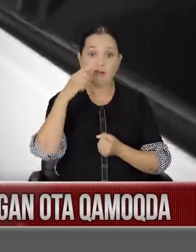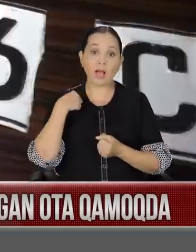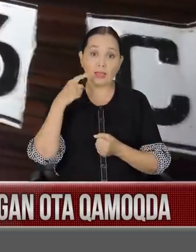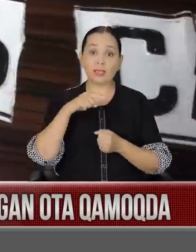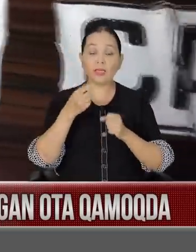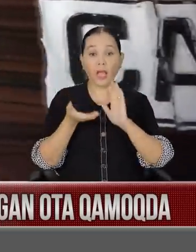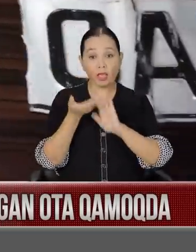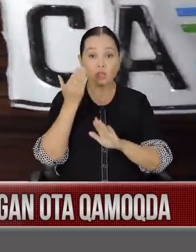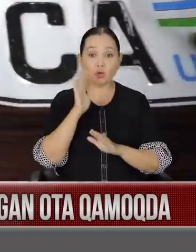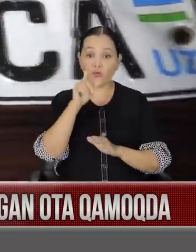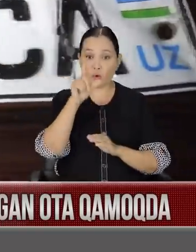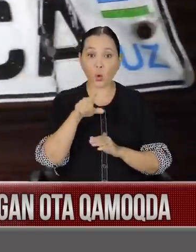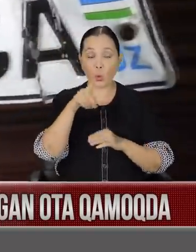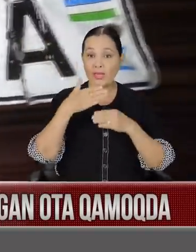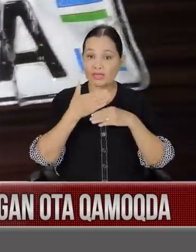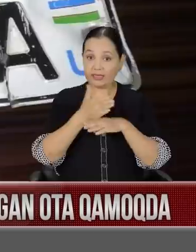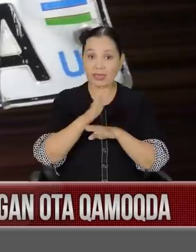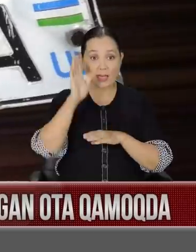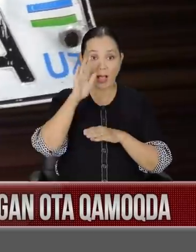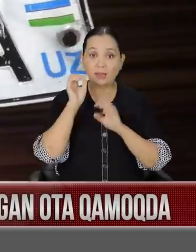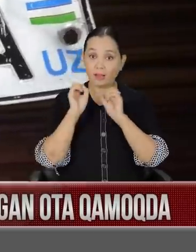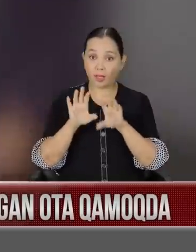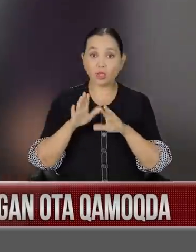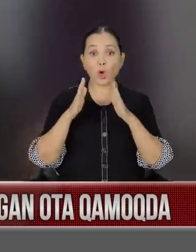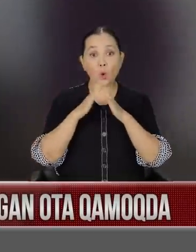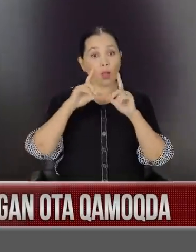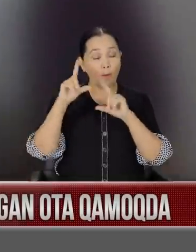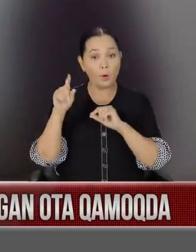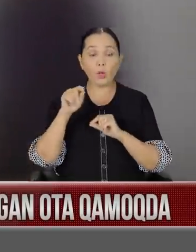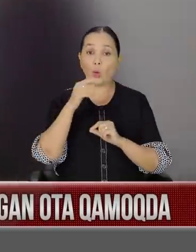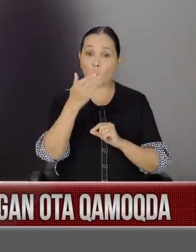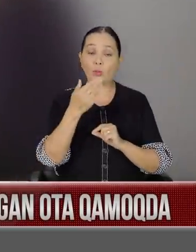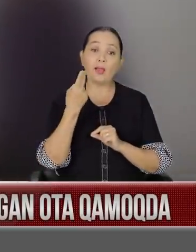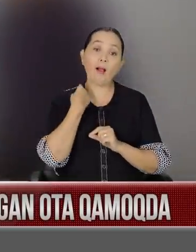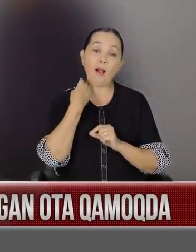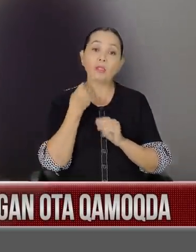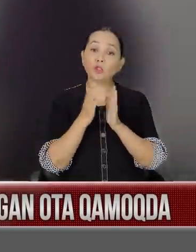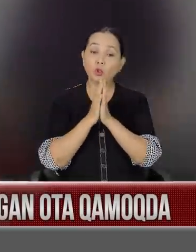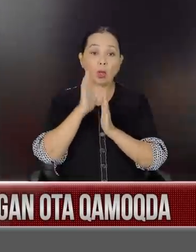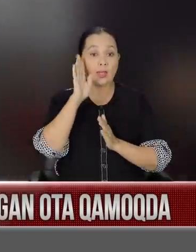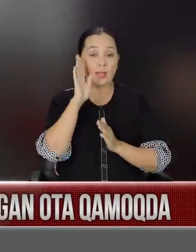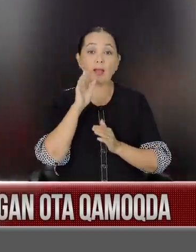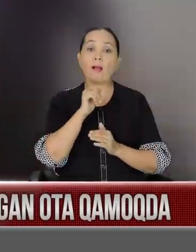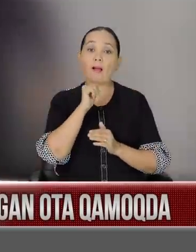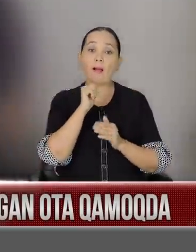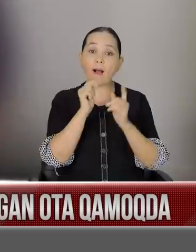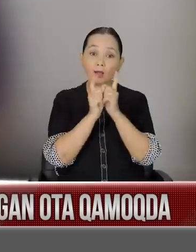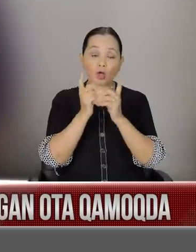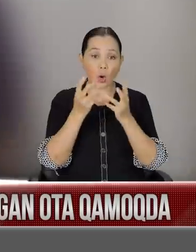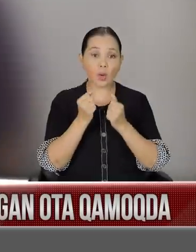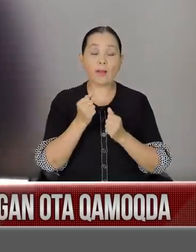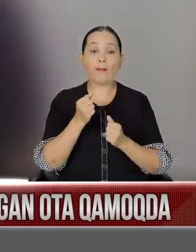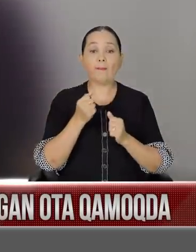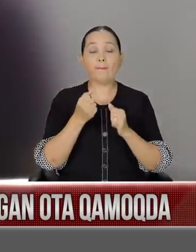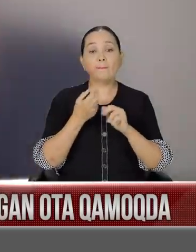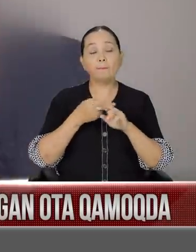belgisini yechib olgan fuqaro uni sindirib, kanalga tashlaydi. Uyiga borgach esa uni qarzini so'rab kelgan yigit qarshi oladi. 15